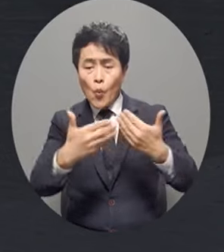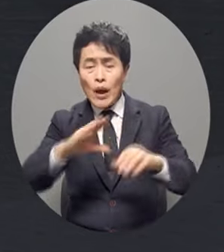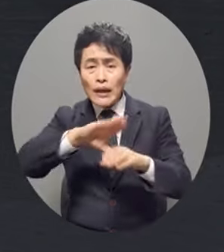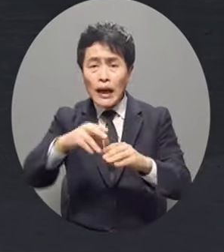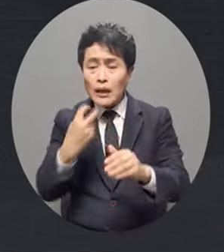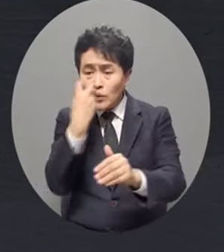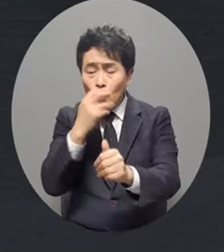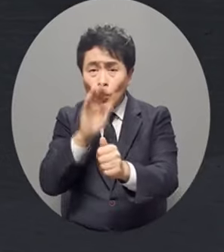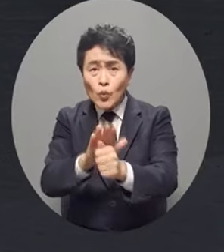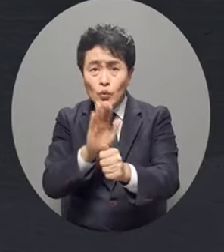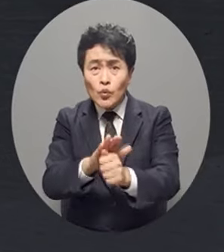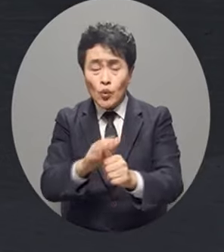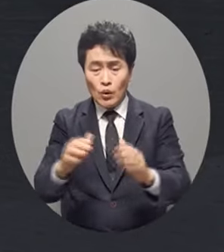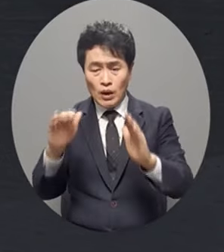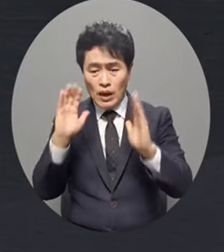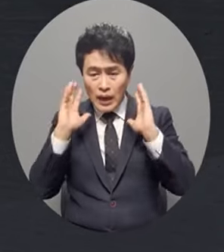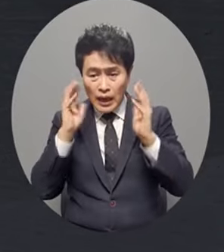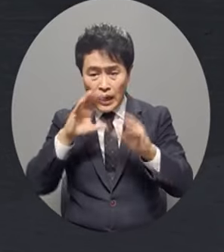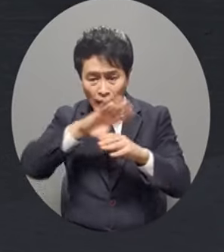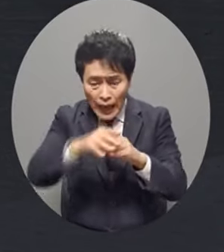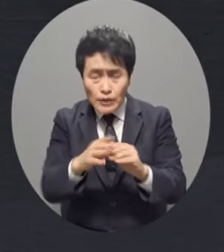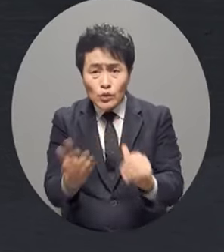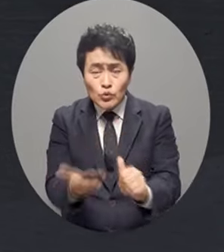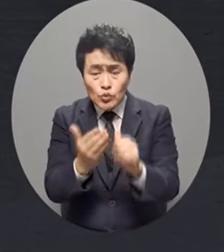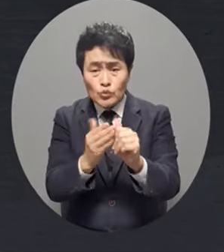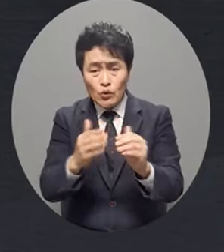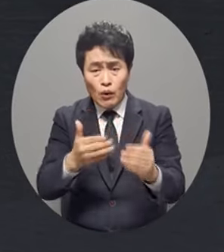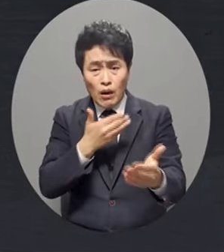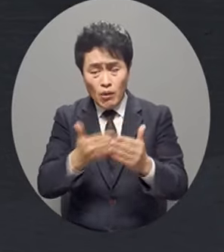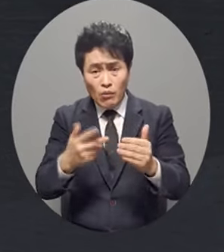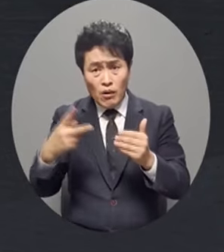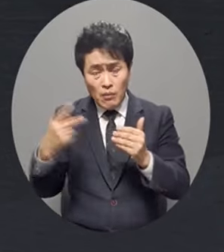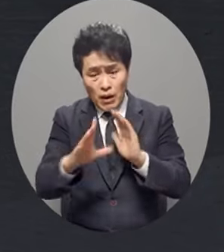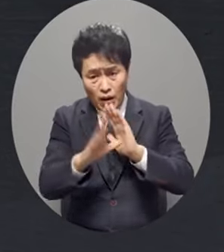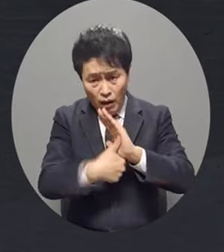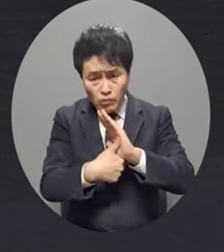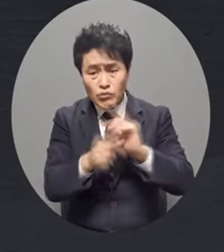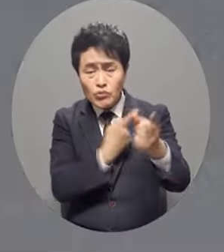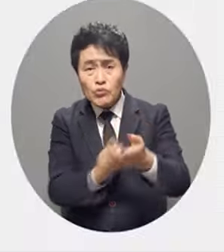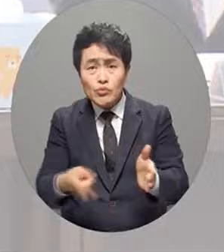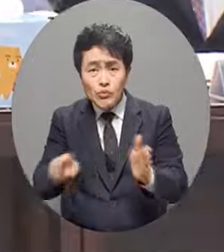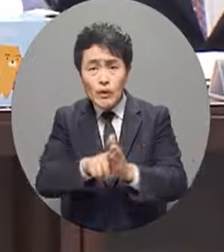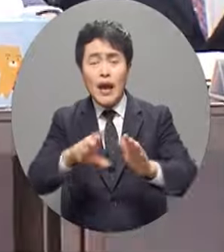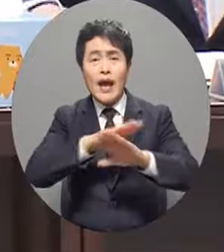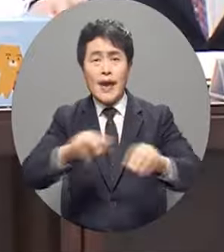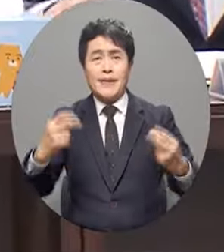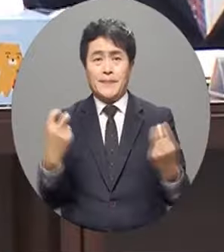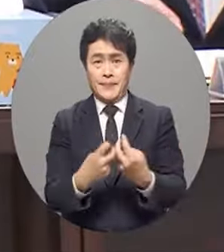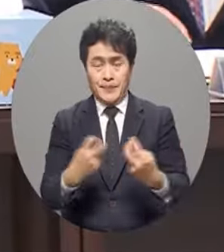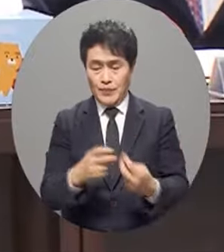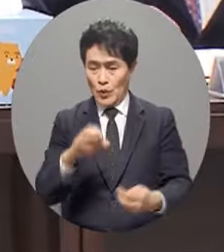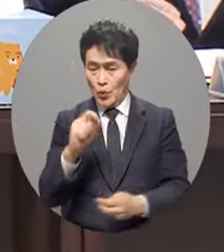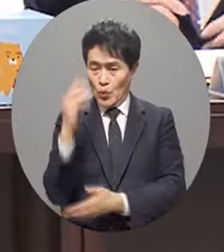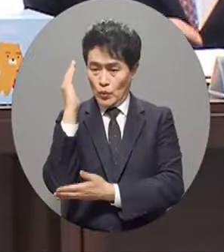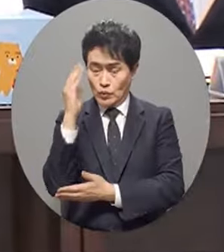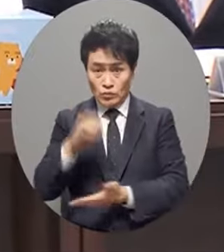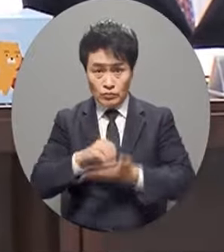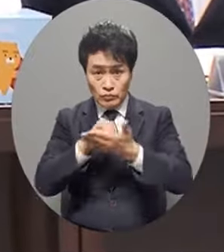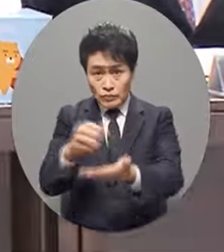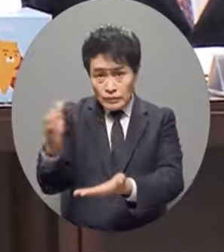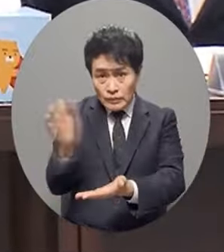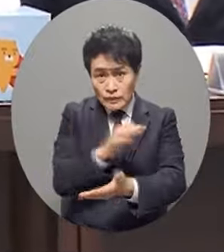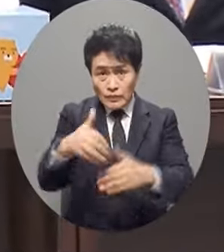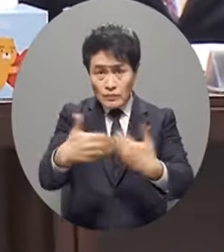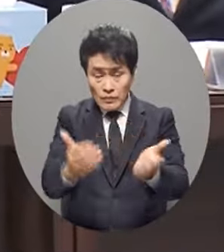가사도우미는 가사와 육아로 인한 경력 단절을 막는 선제적인 조치라고 반박했습니다. 오 시장은 취임 초기부터